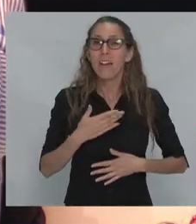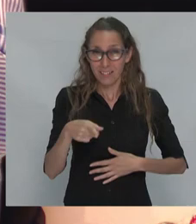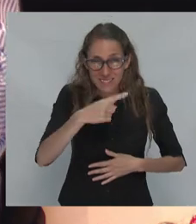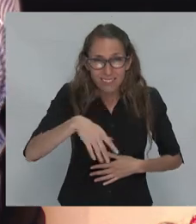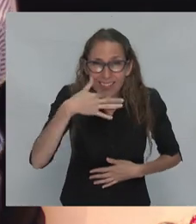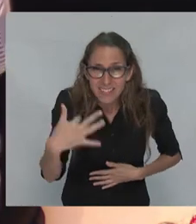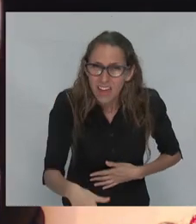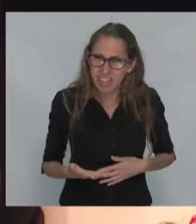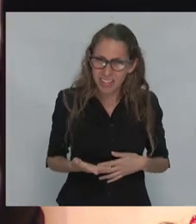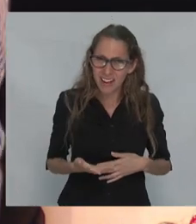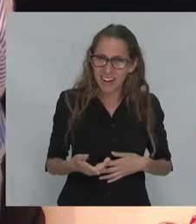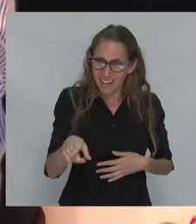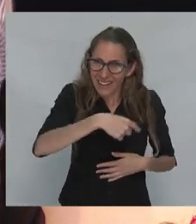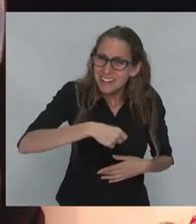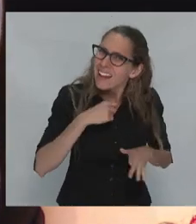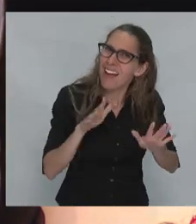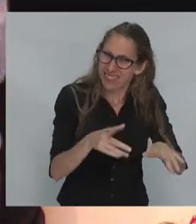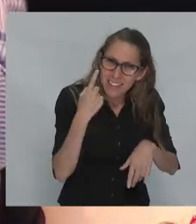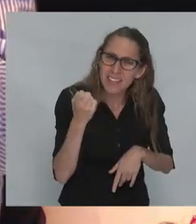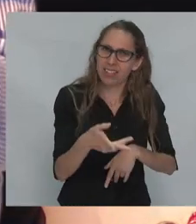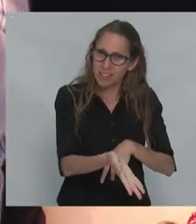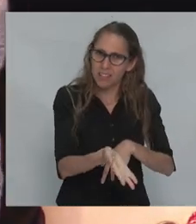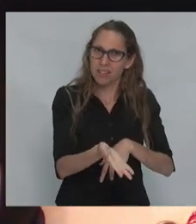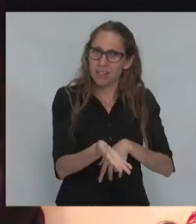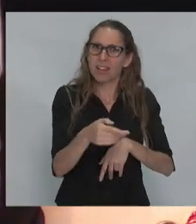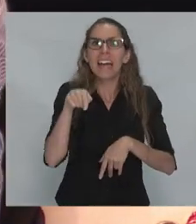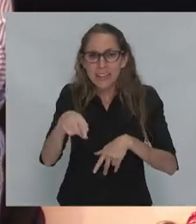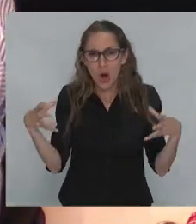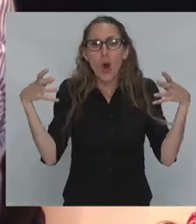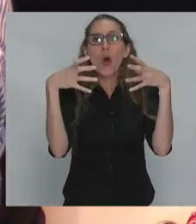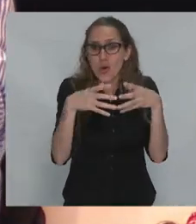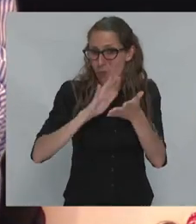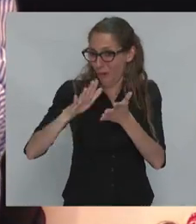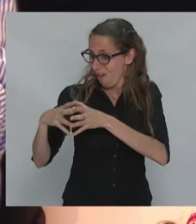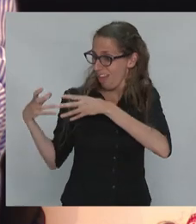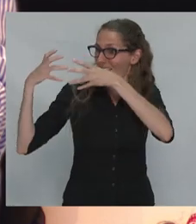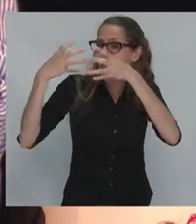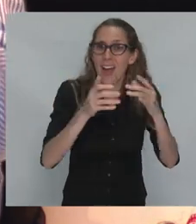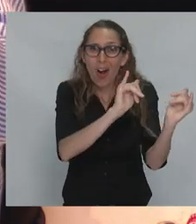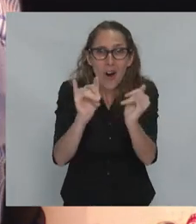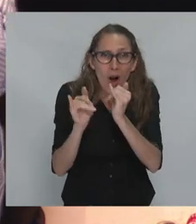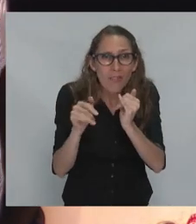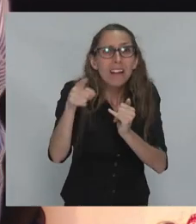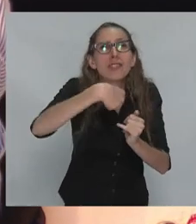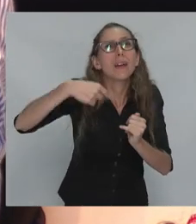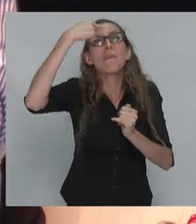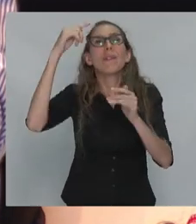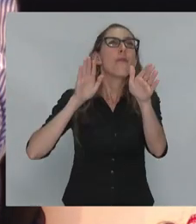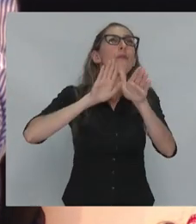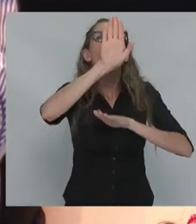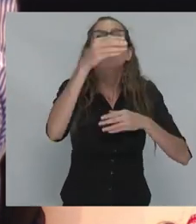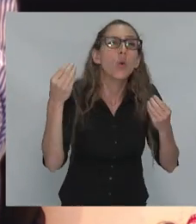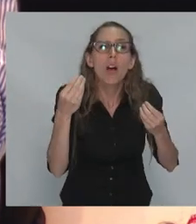faite dans ces générations qui ne voient comme avenir que la mort, que de se supprimer.